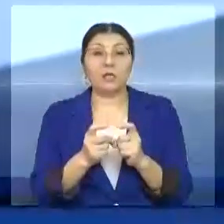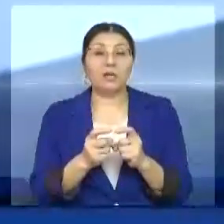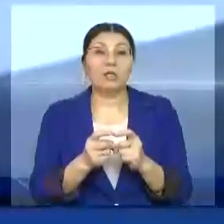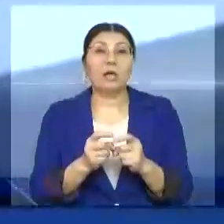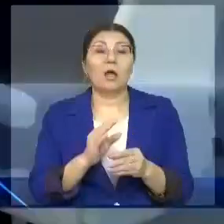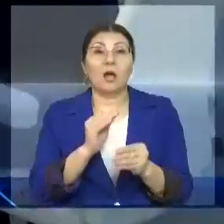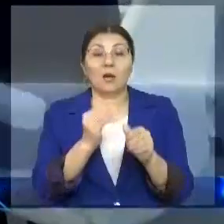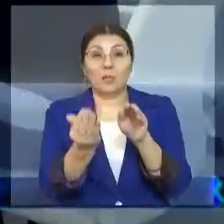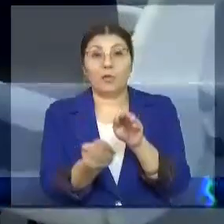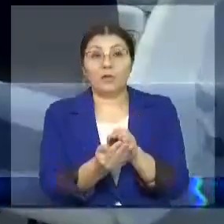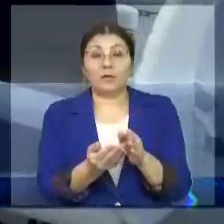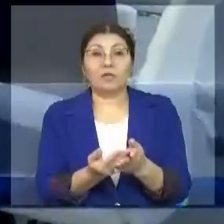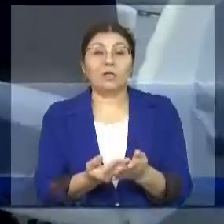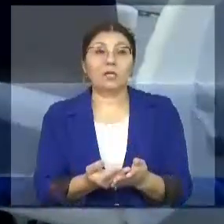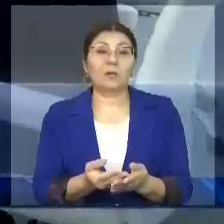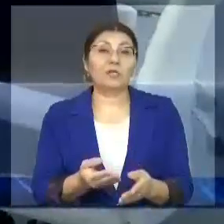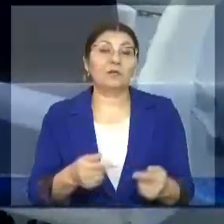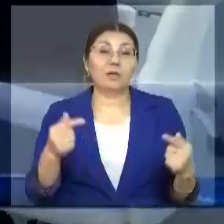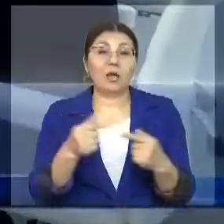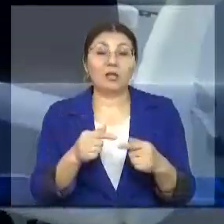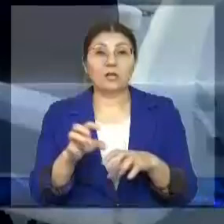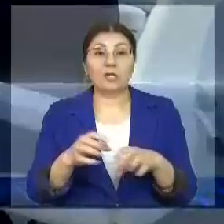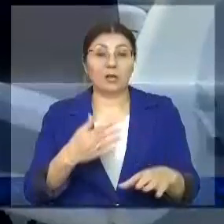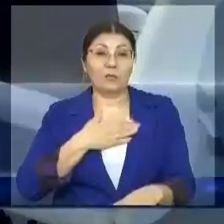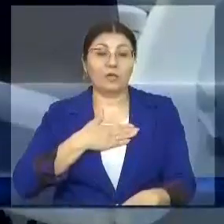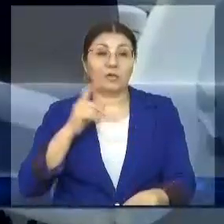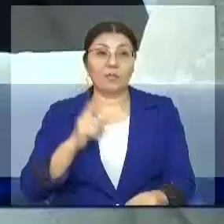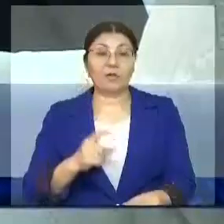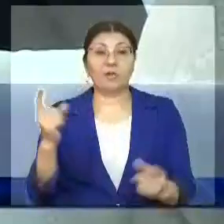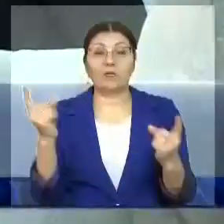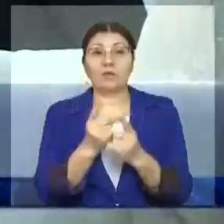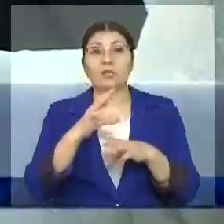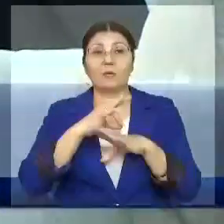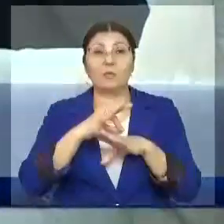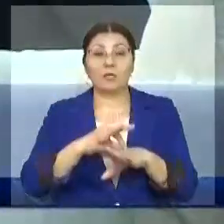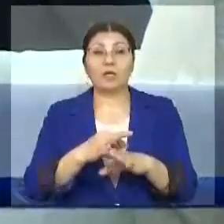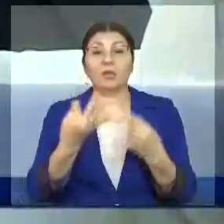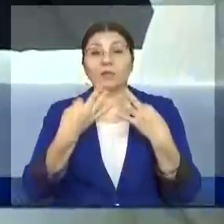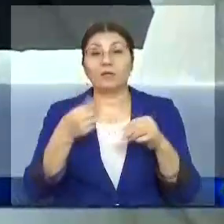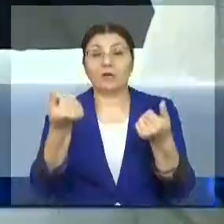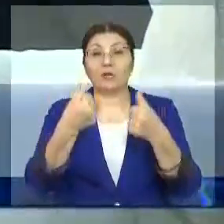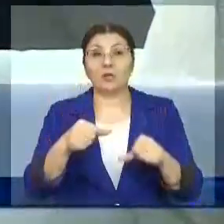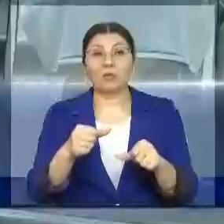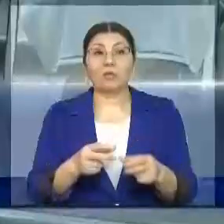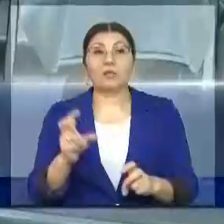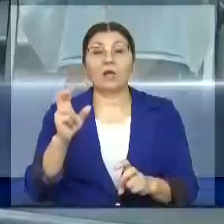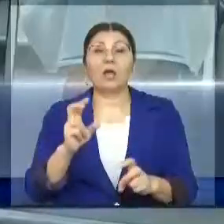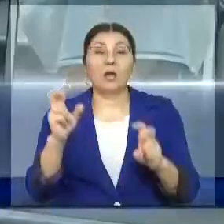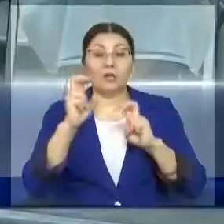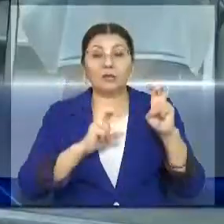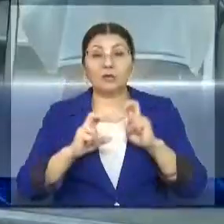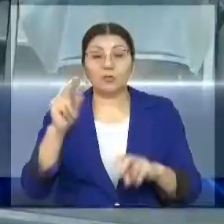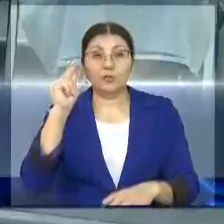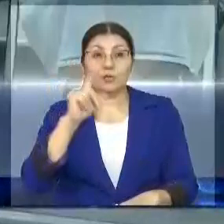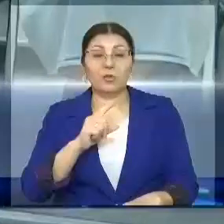Озвучили информацию о проектах «Дорога бизнесу», «Антикоррупционное волонтерство». Встреча проходила в свободном формате. Студенты получили возможность задавать